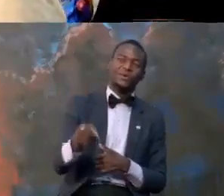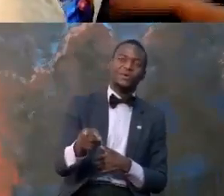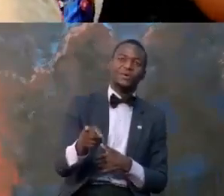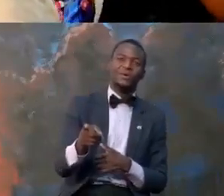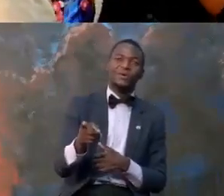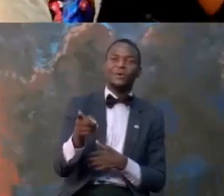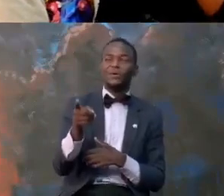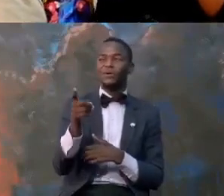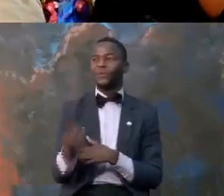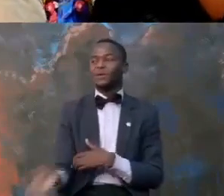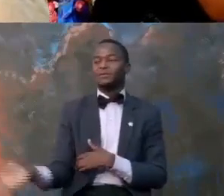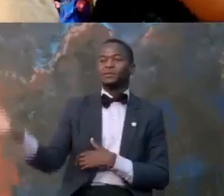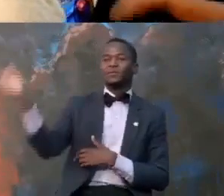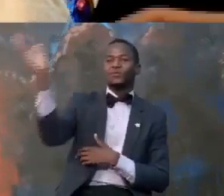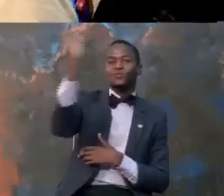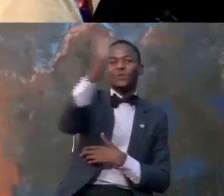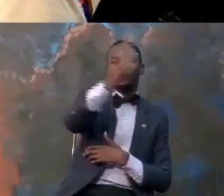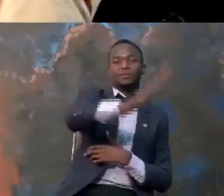situwepo.